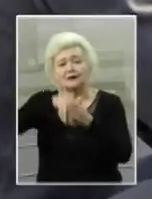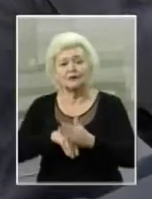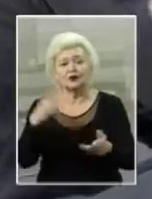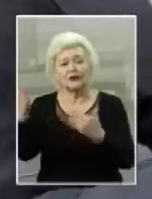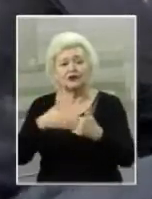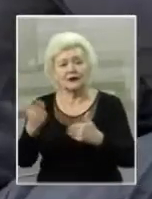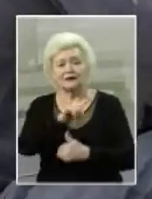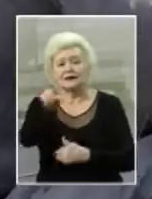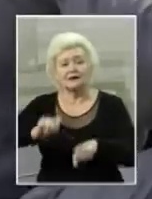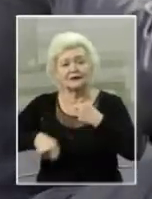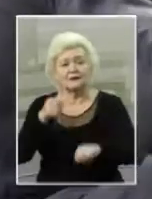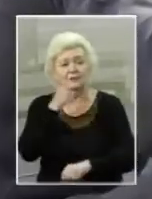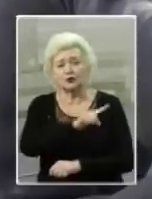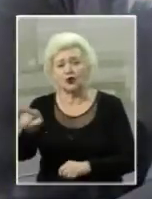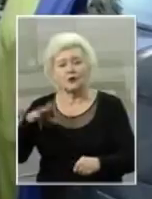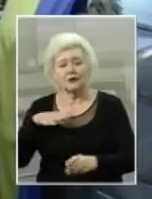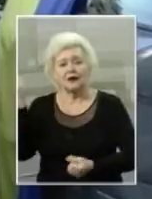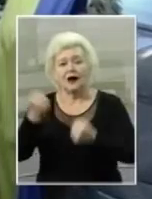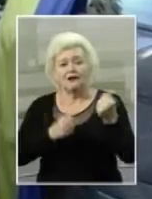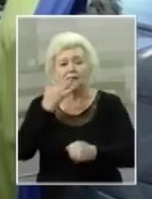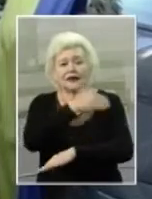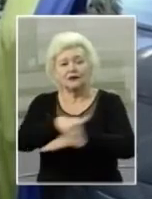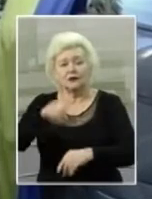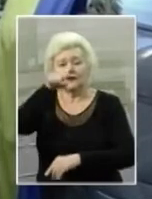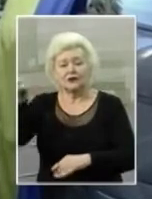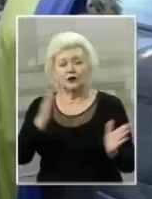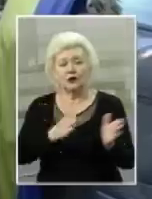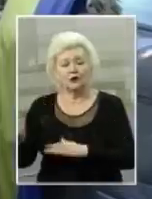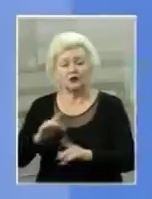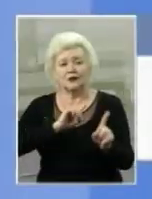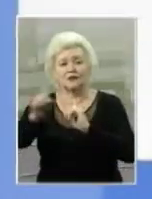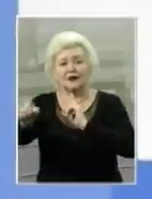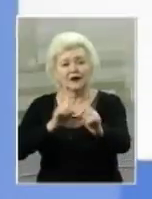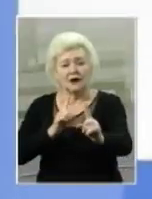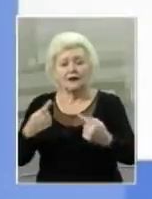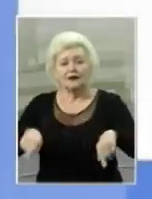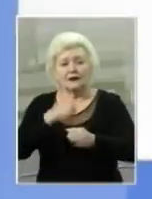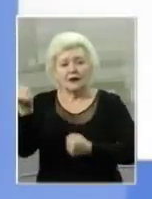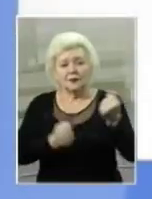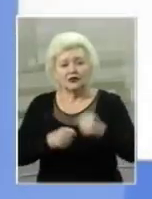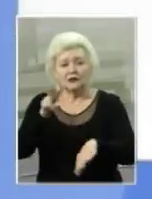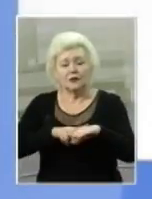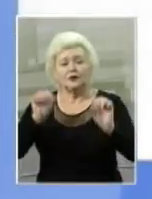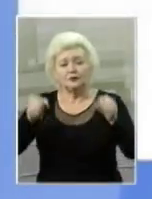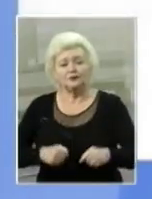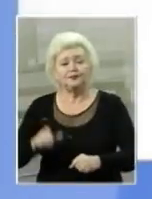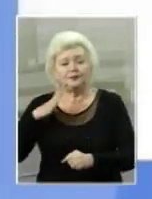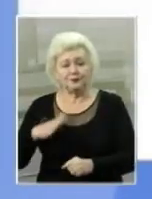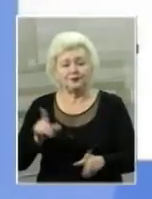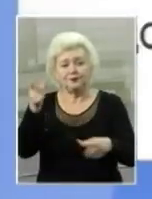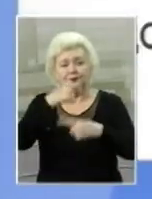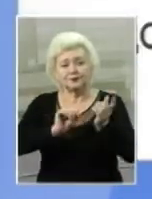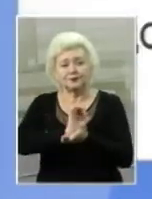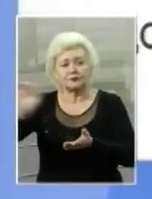санкції за порушення термінів перебування авто з іноземними номерами в режимі транзиту. Такі машини поліція може затримувати і відправляти